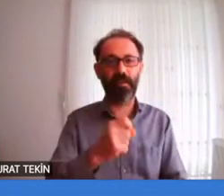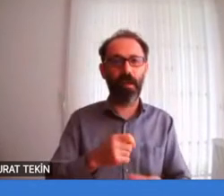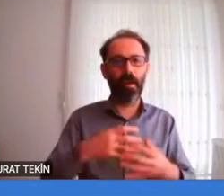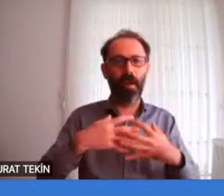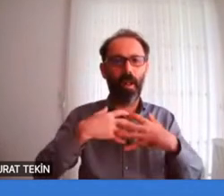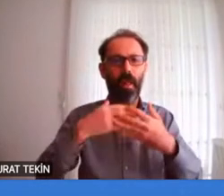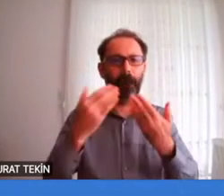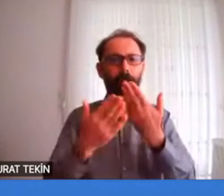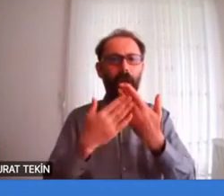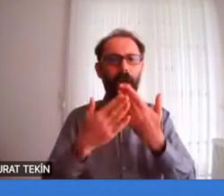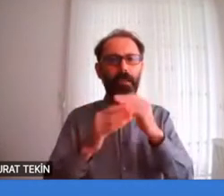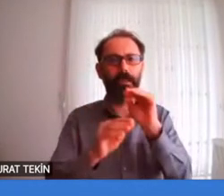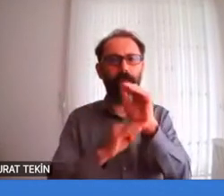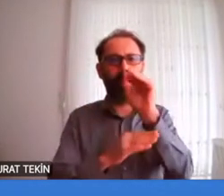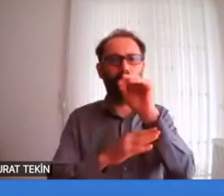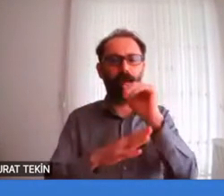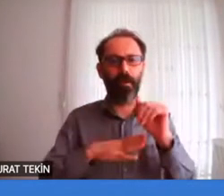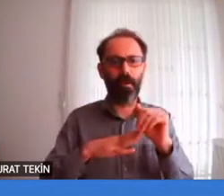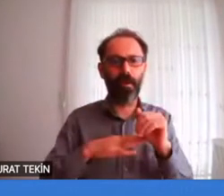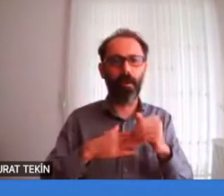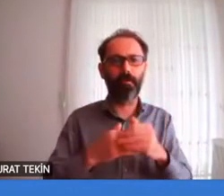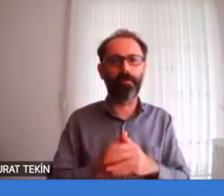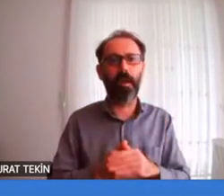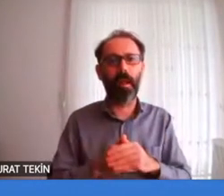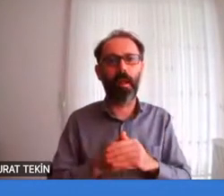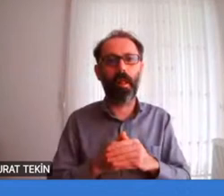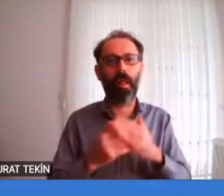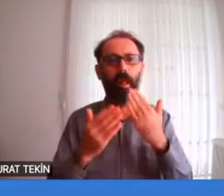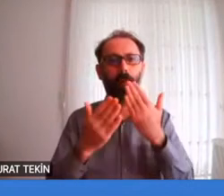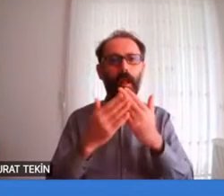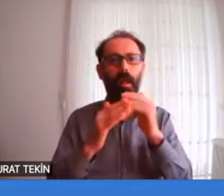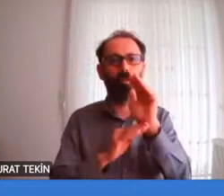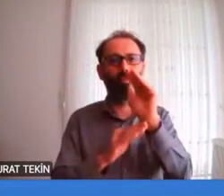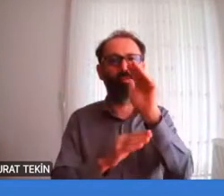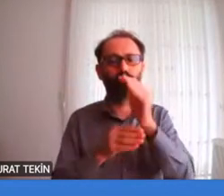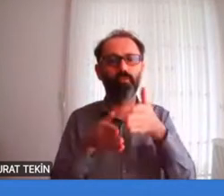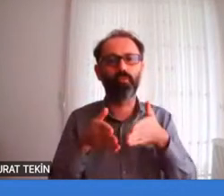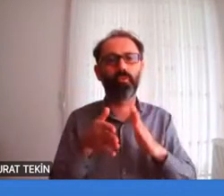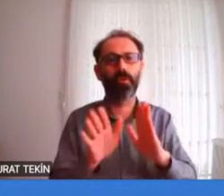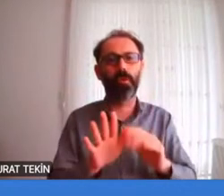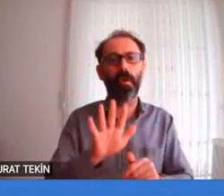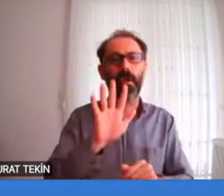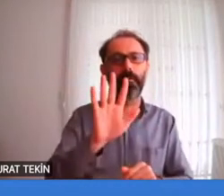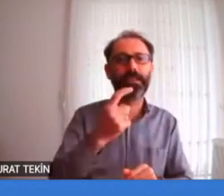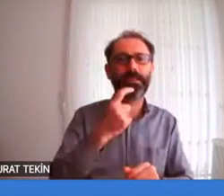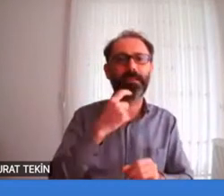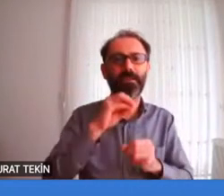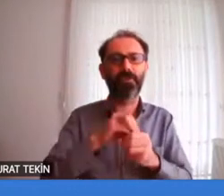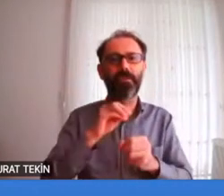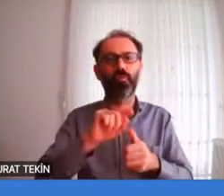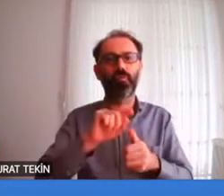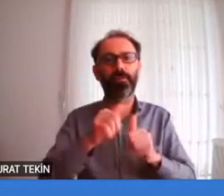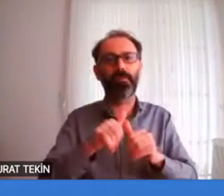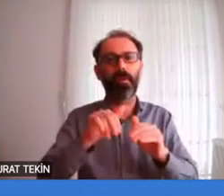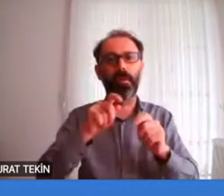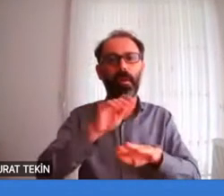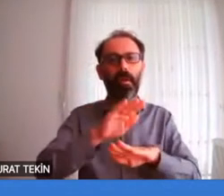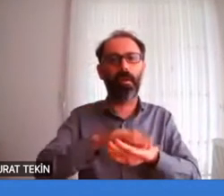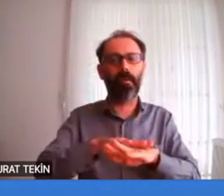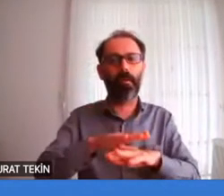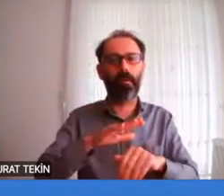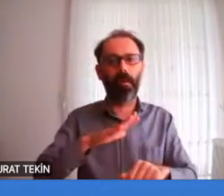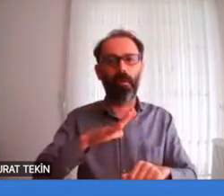Kahramanmaraş'ta yaşıyorum. Kahramanmaraş doğumluyum. 5 yıldır bu sporla uğraşıyorum. En büyük başarım